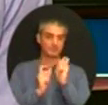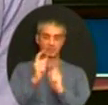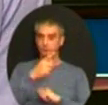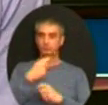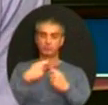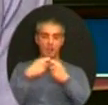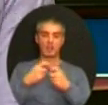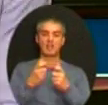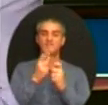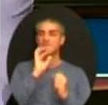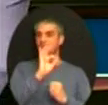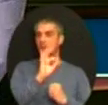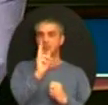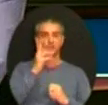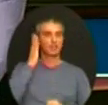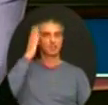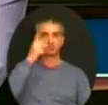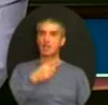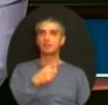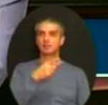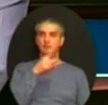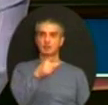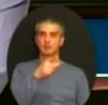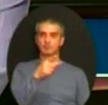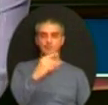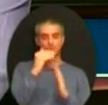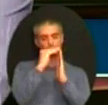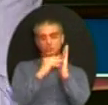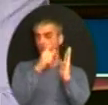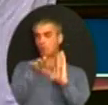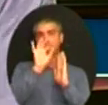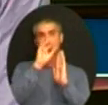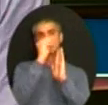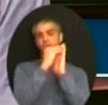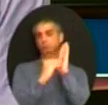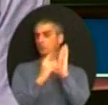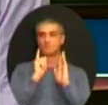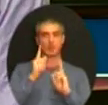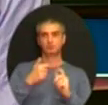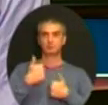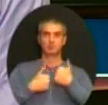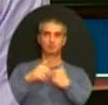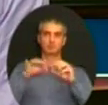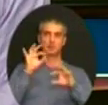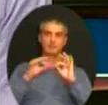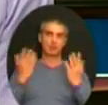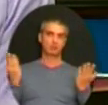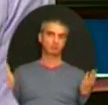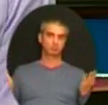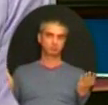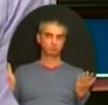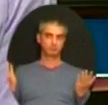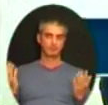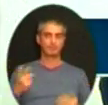שהם חברי המפלגה של יש עתיד, הם מדורגים על ידו, והם לא צריכים לעמוד לבחירות. שאלת את יורי.